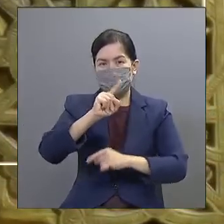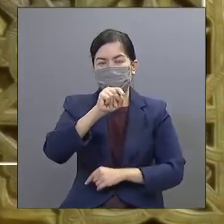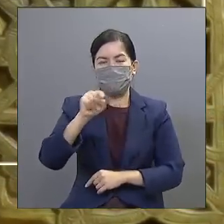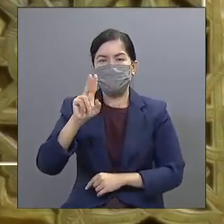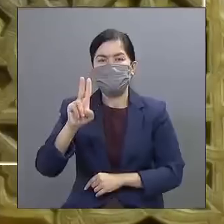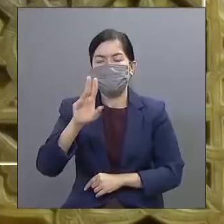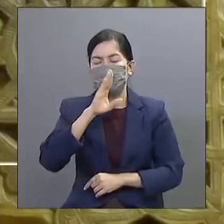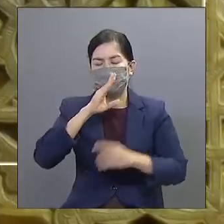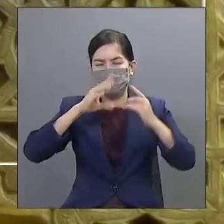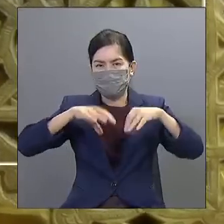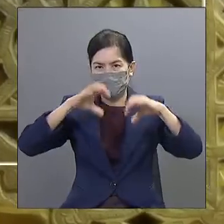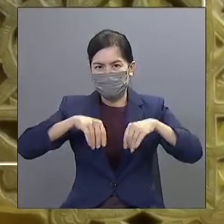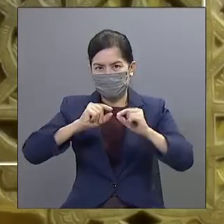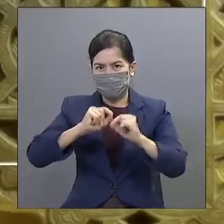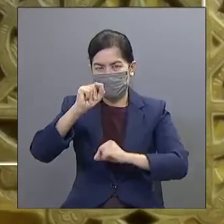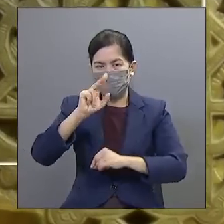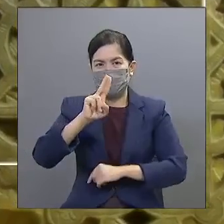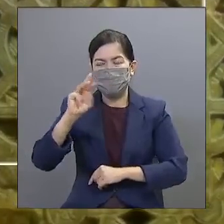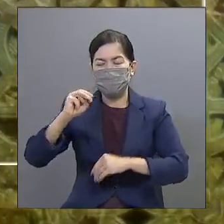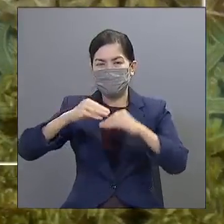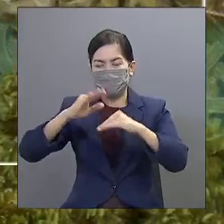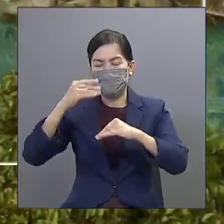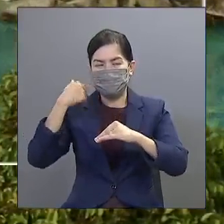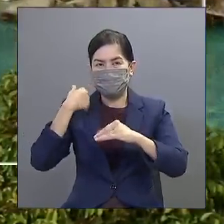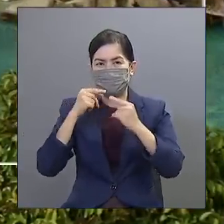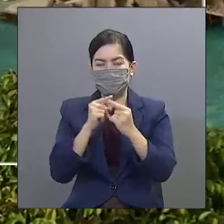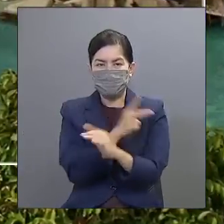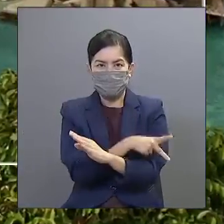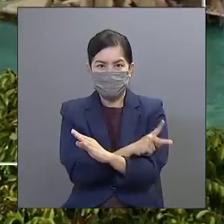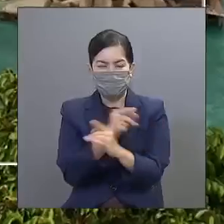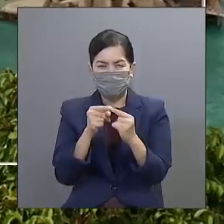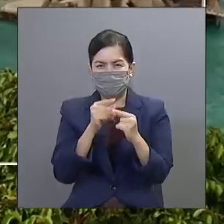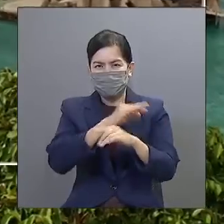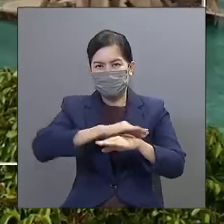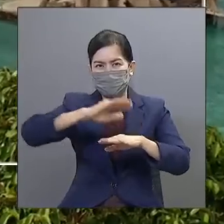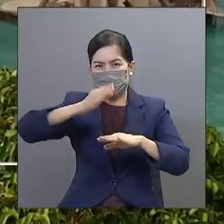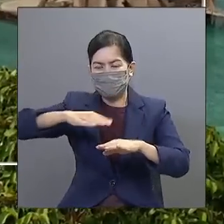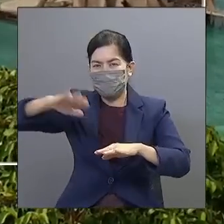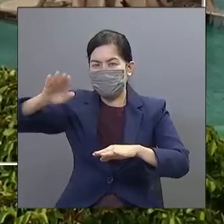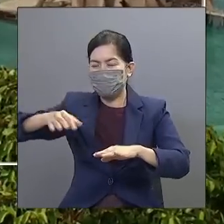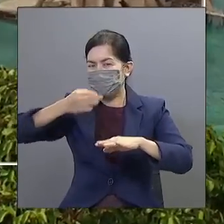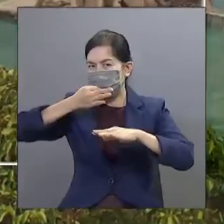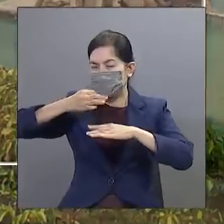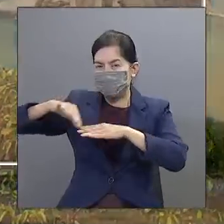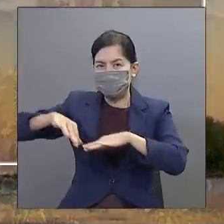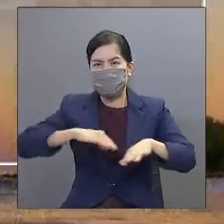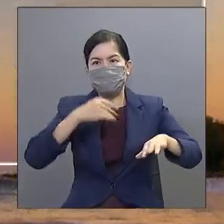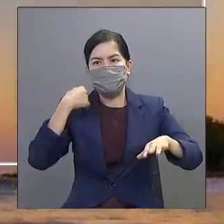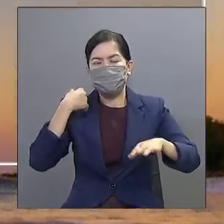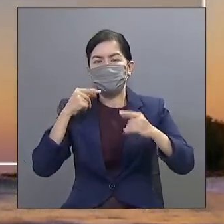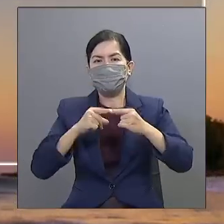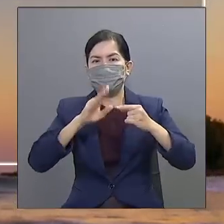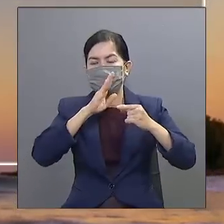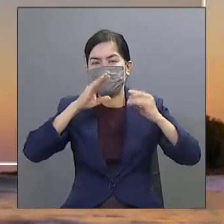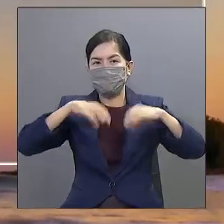องคลื่นสูงมากกว่า2เมตรส่วนทางด้านฝั่งอันดามันตั้งแต่จังหวัดภูเก็ตขึ้นมามีคลื่นลมแรงคลื่นสูง 2-3 เมตรบริเวณที่มีฝนฟ้าคะนองคลื่